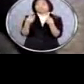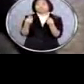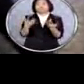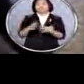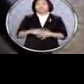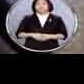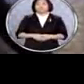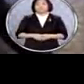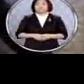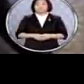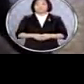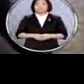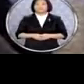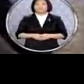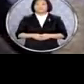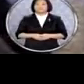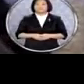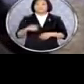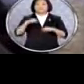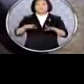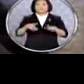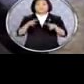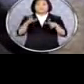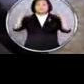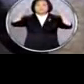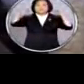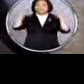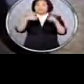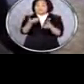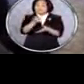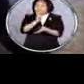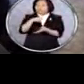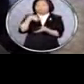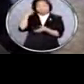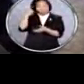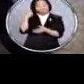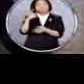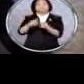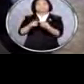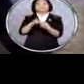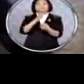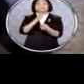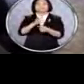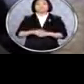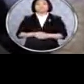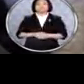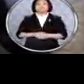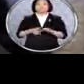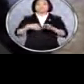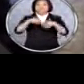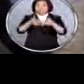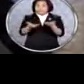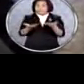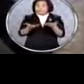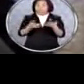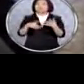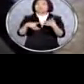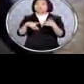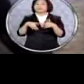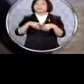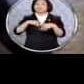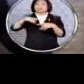那么我非常同意我们宋主席刚才讲，任何重要的国家的决定，尤其是两岸